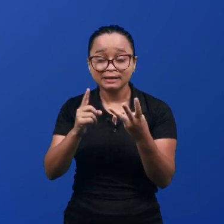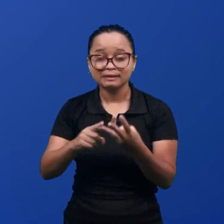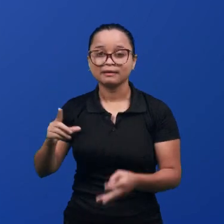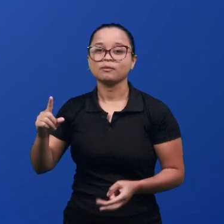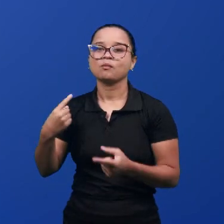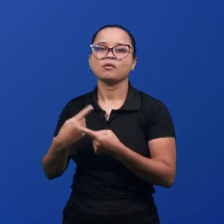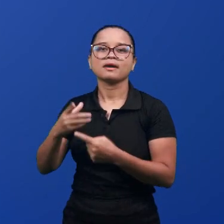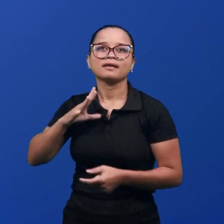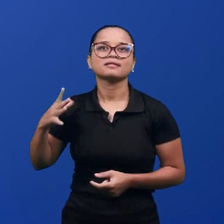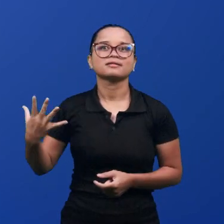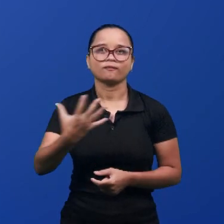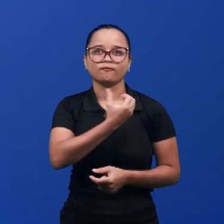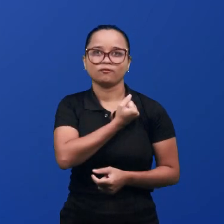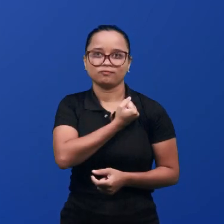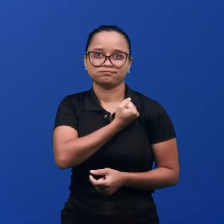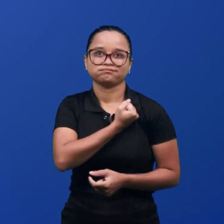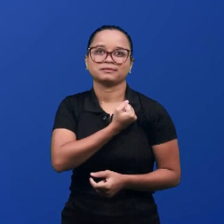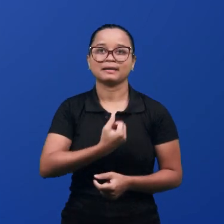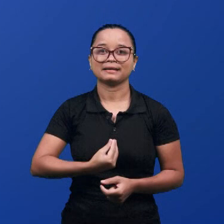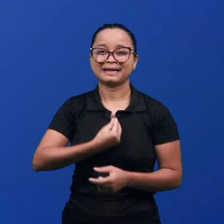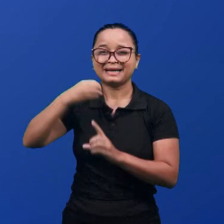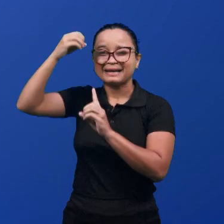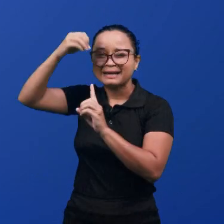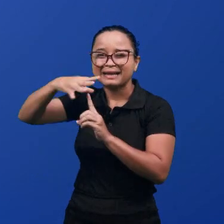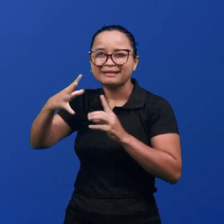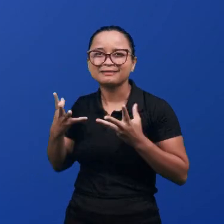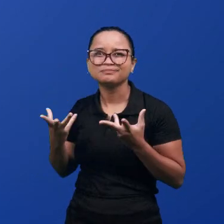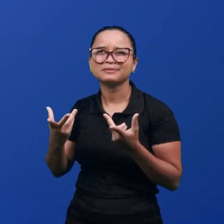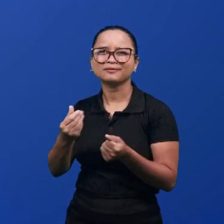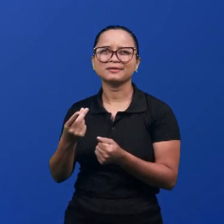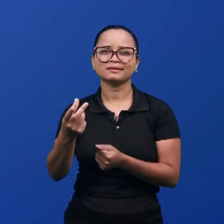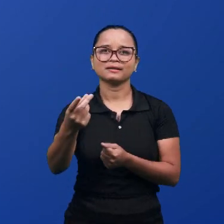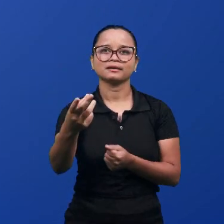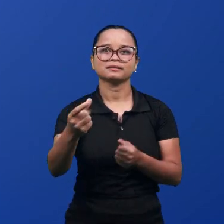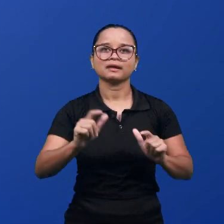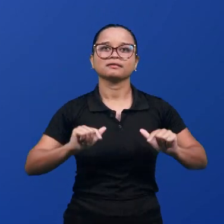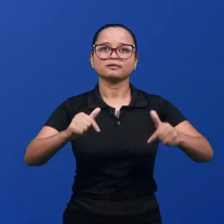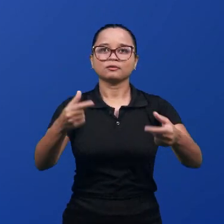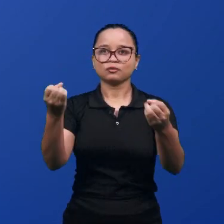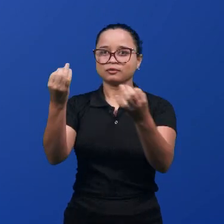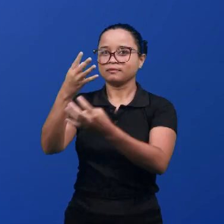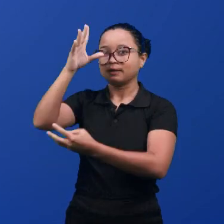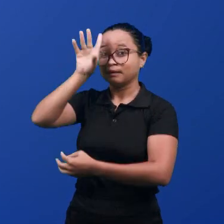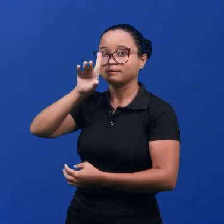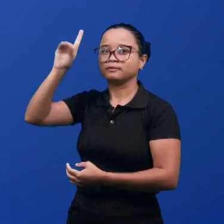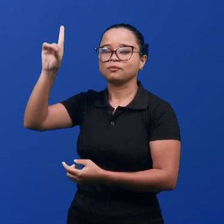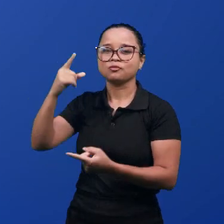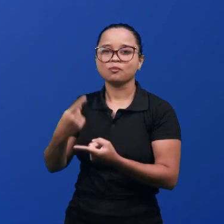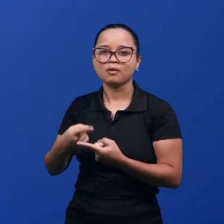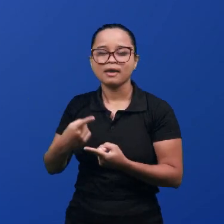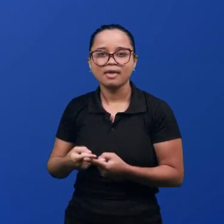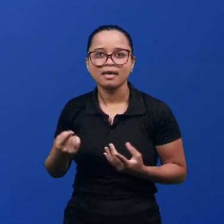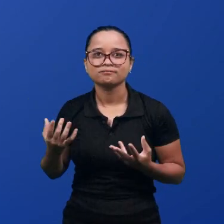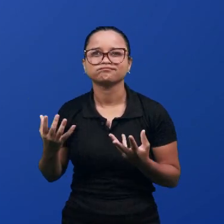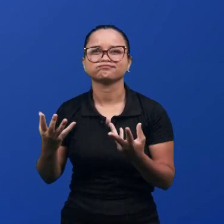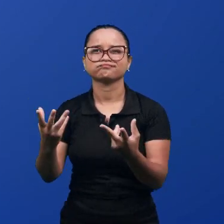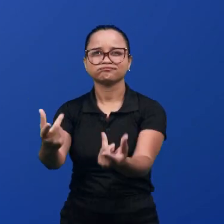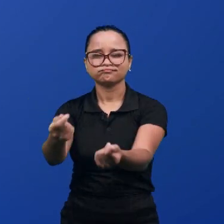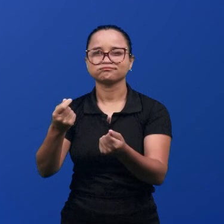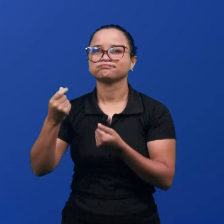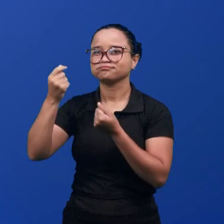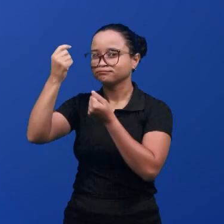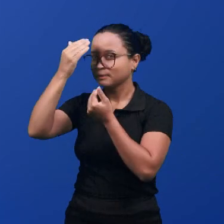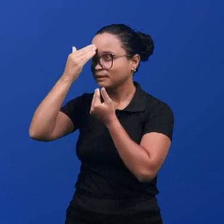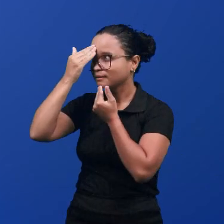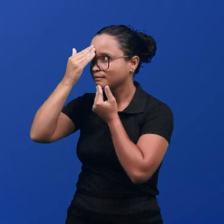своей безграничной благодатью, своей милостью. И то, что я делаю для него, я